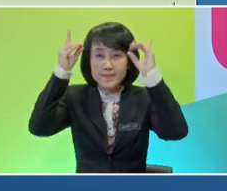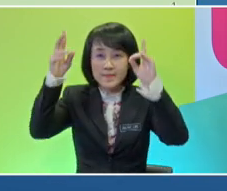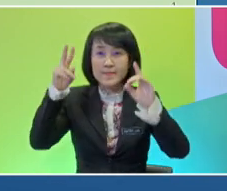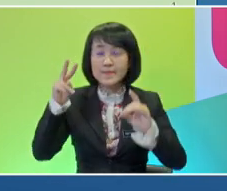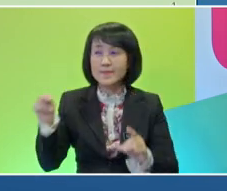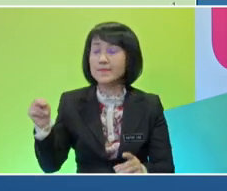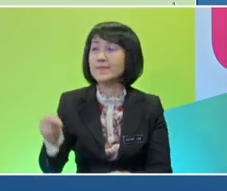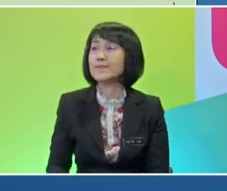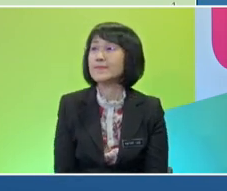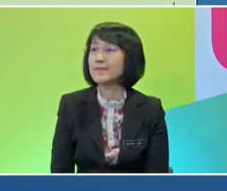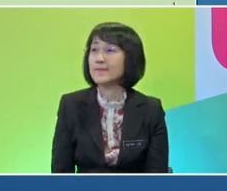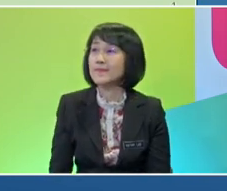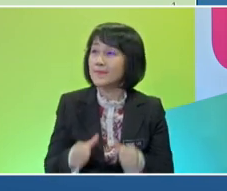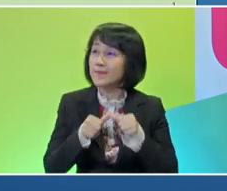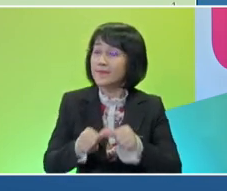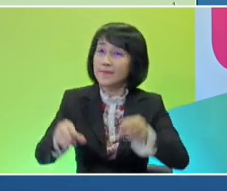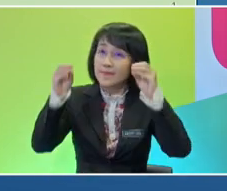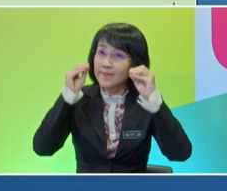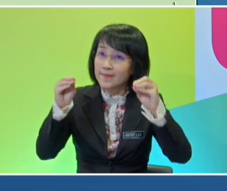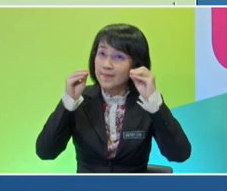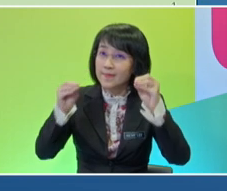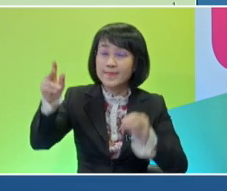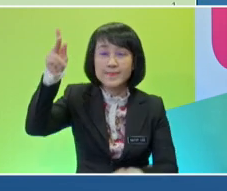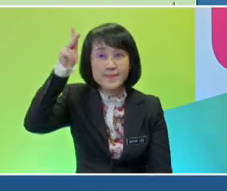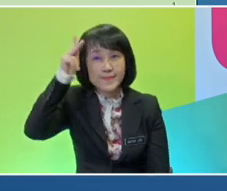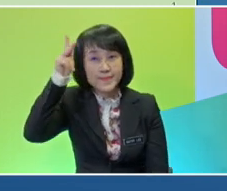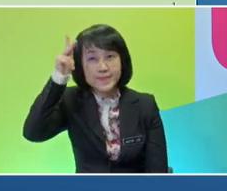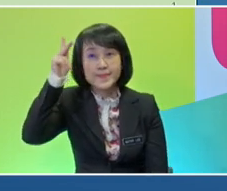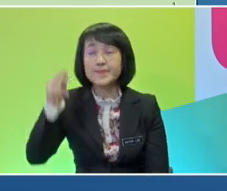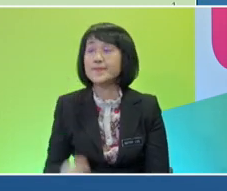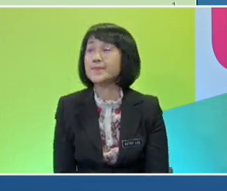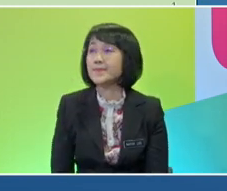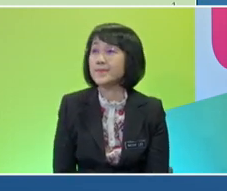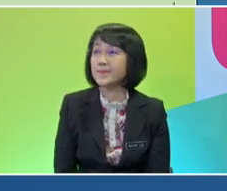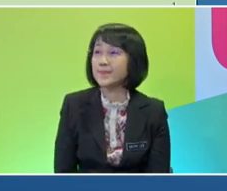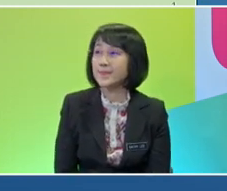mengekangkan ajaran kofusianisme tadi kan